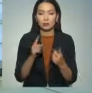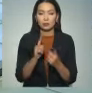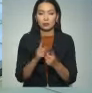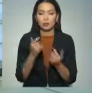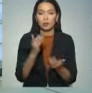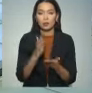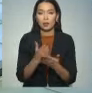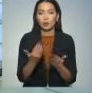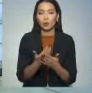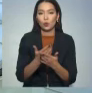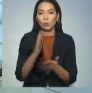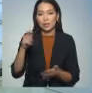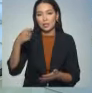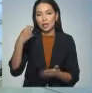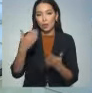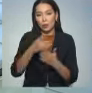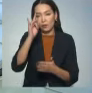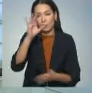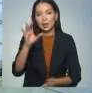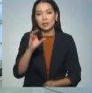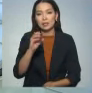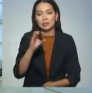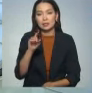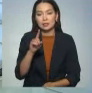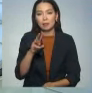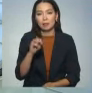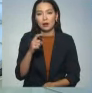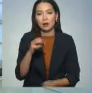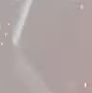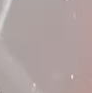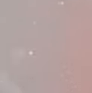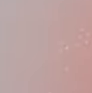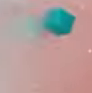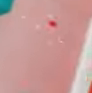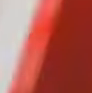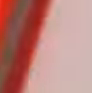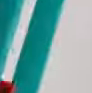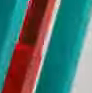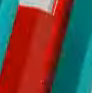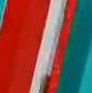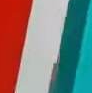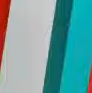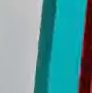прямо сейчас новая серия популярного сериала «ЕСС Махаббат». Не пропустите.